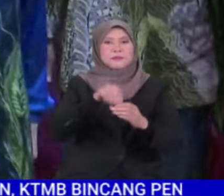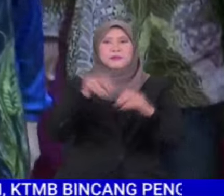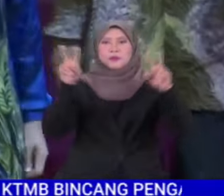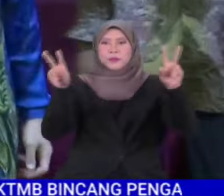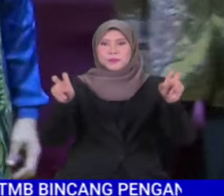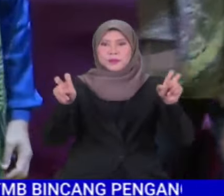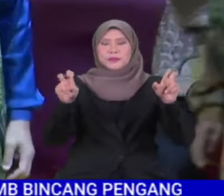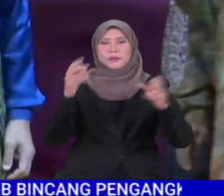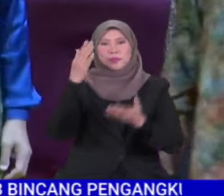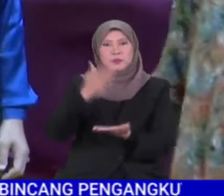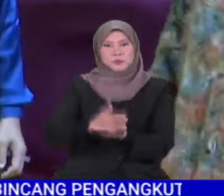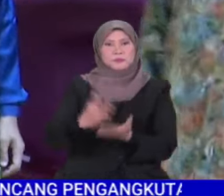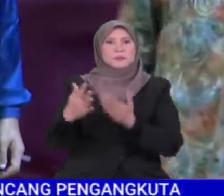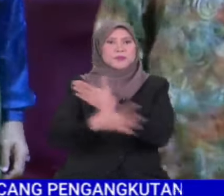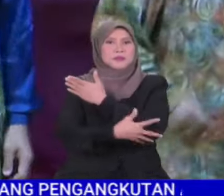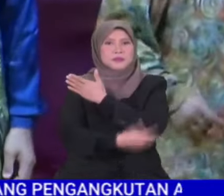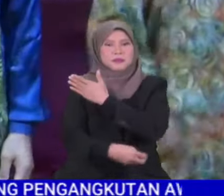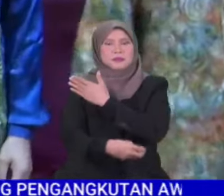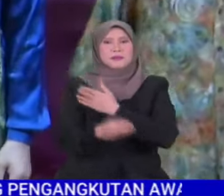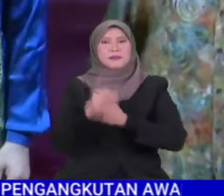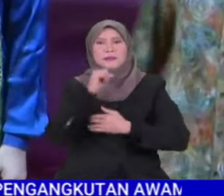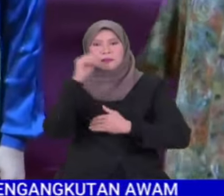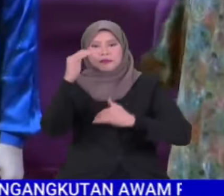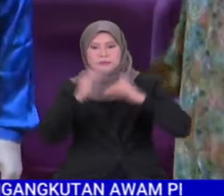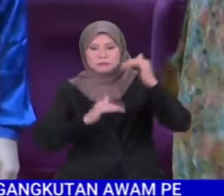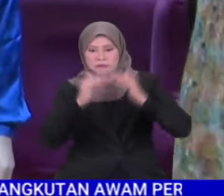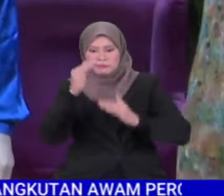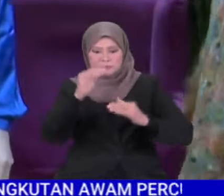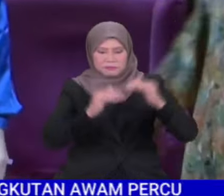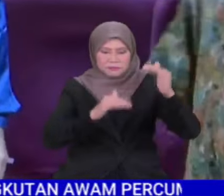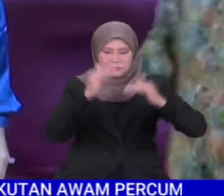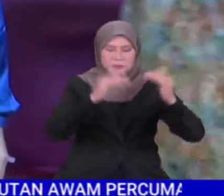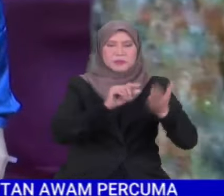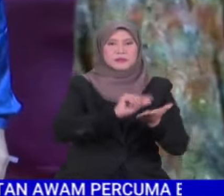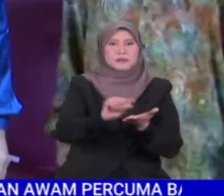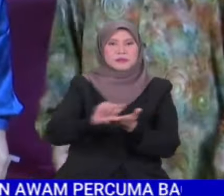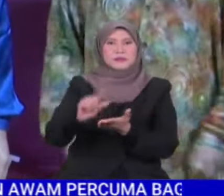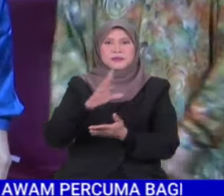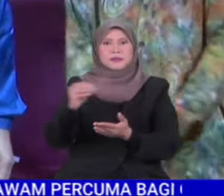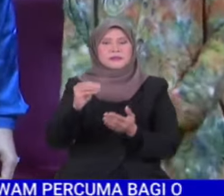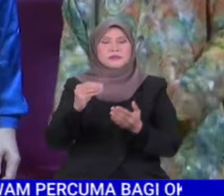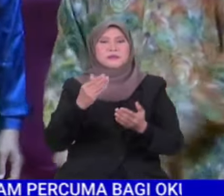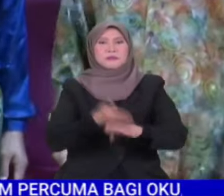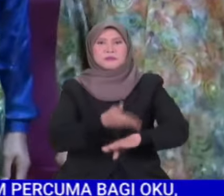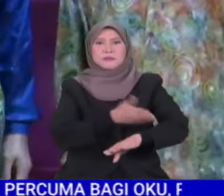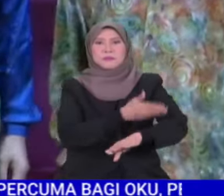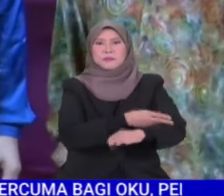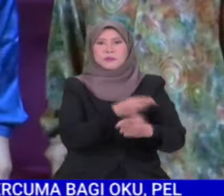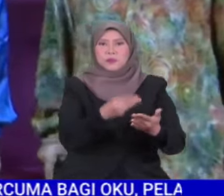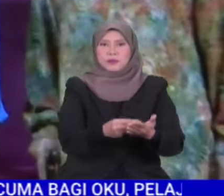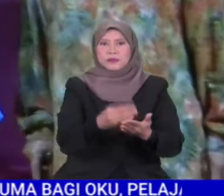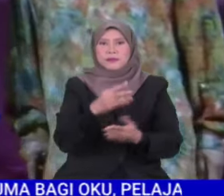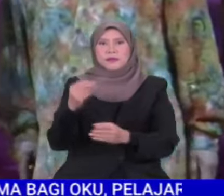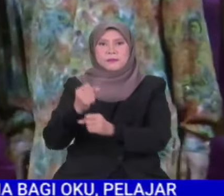topik seperti membasmi kemiskinan, ketidaksamaan pendapatan serta menambah baik sektor keuangan dan